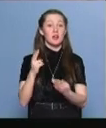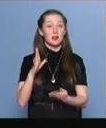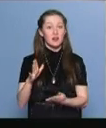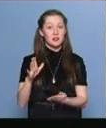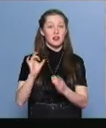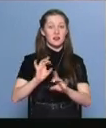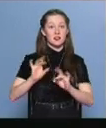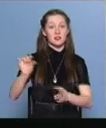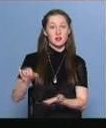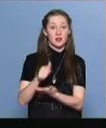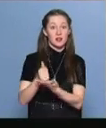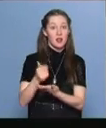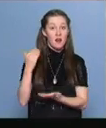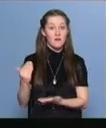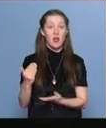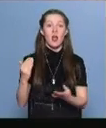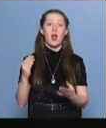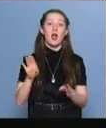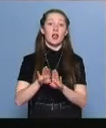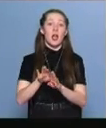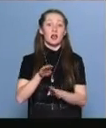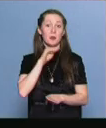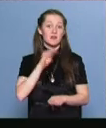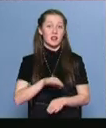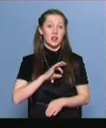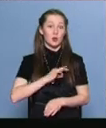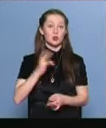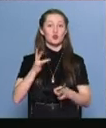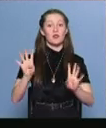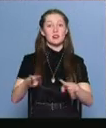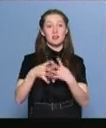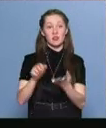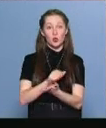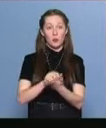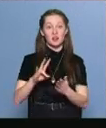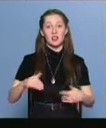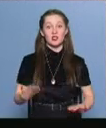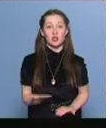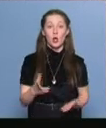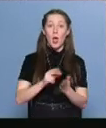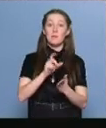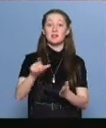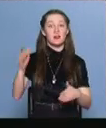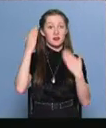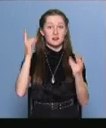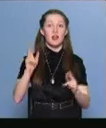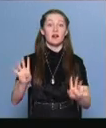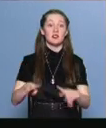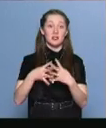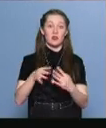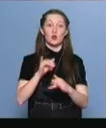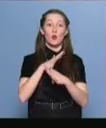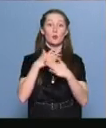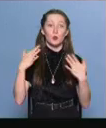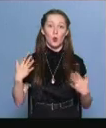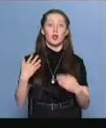как профессиональный юрист, нужно восстановить документы на жилье. Как это сделать, пенсионеры не знают. У многих они утеряны. Мы вам